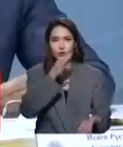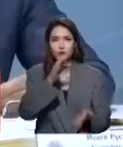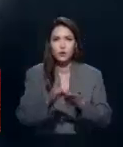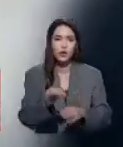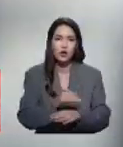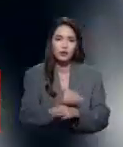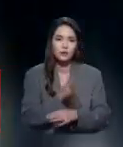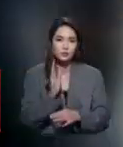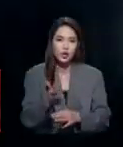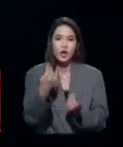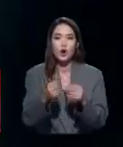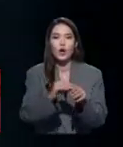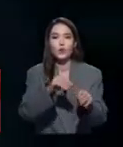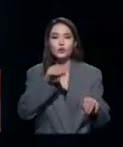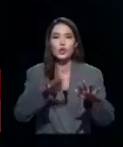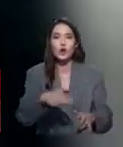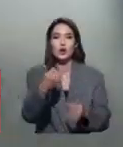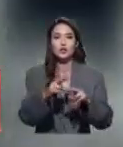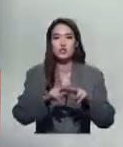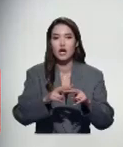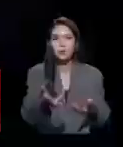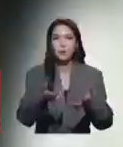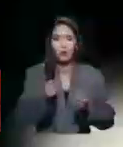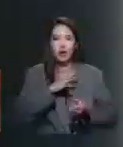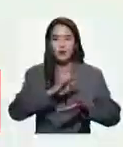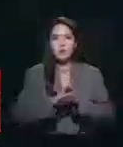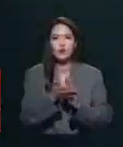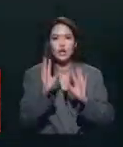қаралады. Көлік тізгіндеген жүргізуші қамауға алынды. Бұл жағдайға